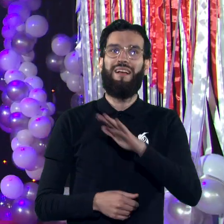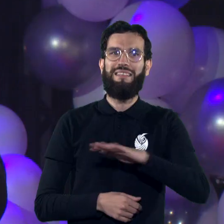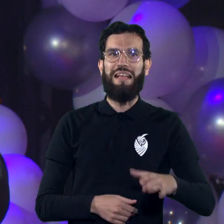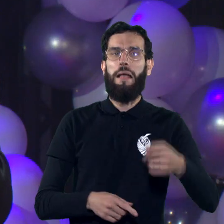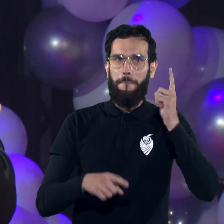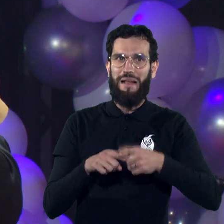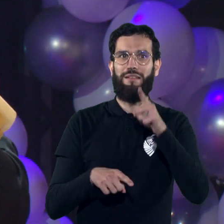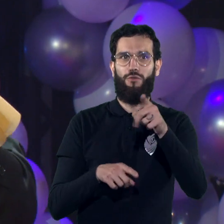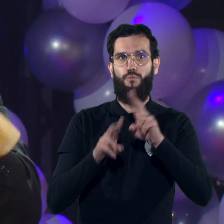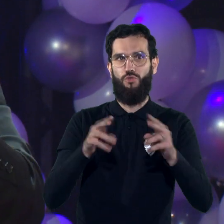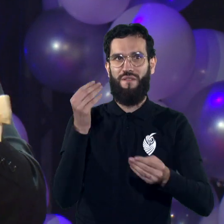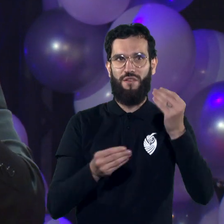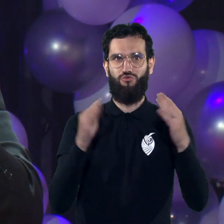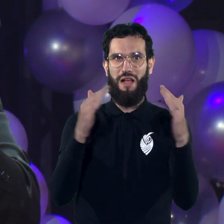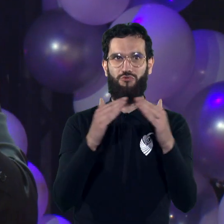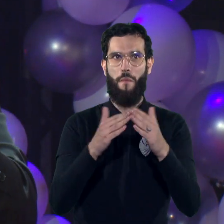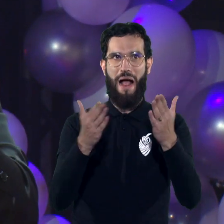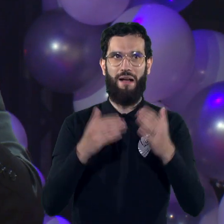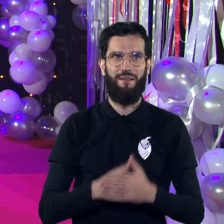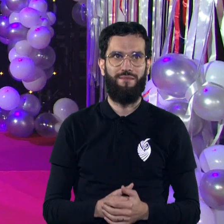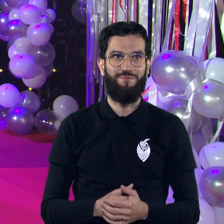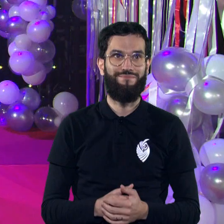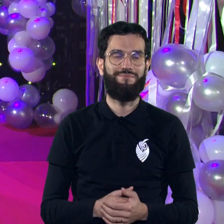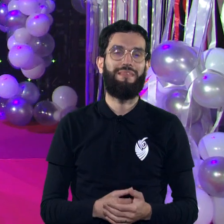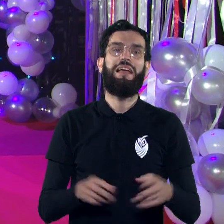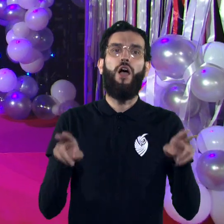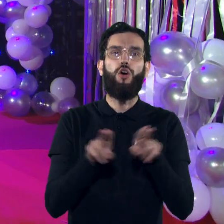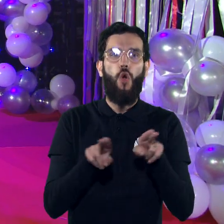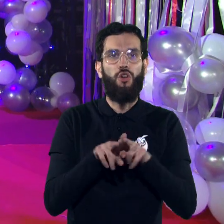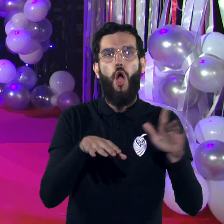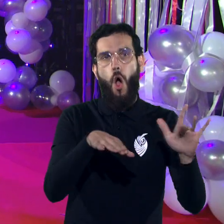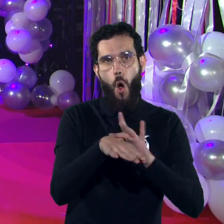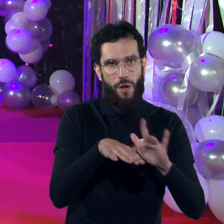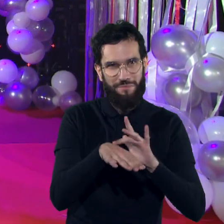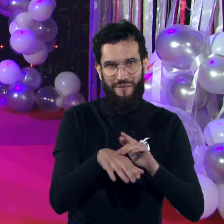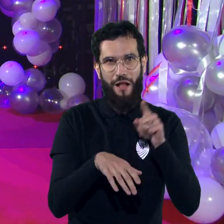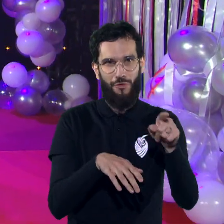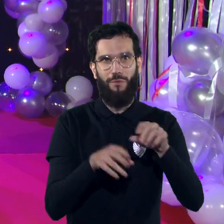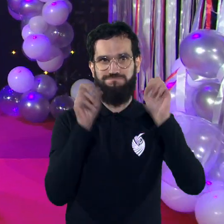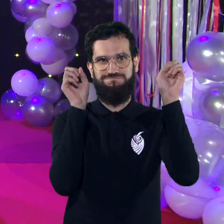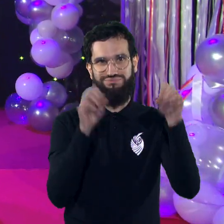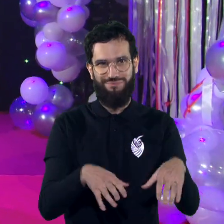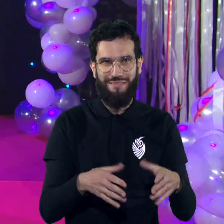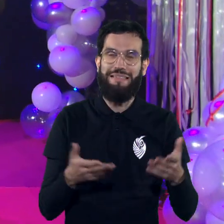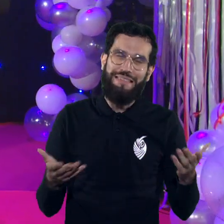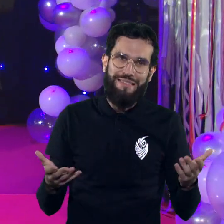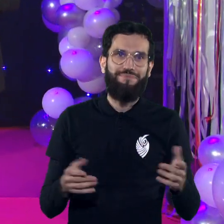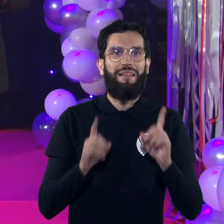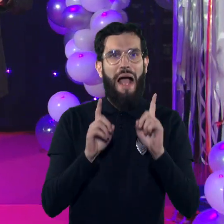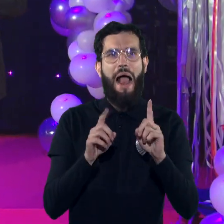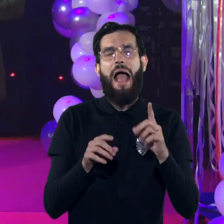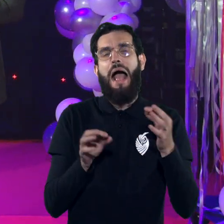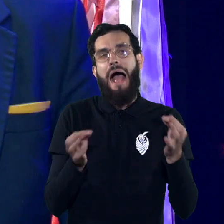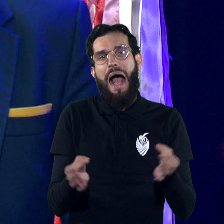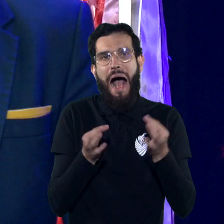Decka, tak presne toto si môžete vyskúšať aj doma. Rodičia, ospravedlňujeme sa vám za toto, čo vám potom doma vznikne, ale za tú